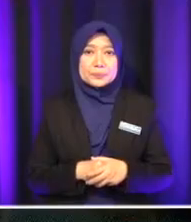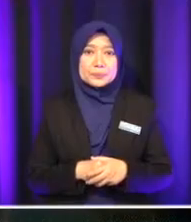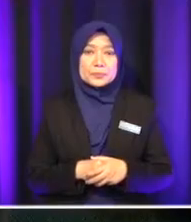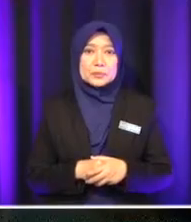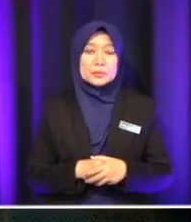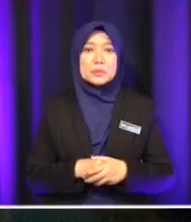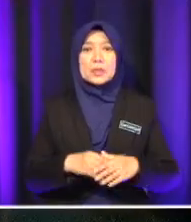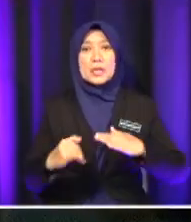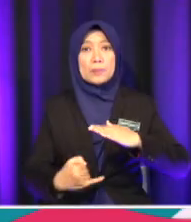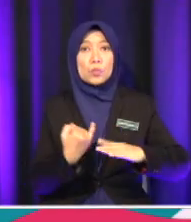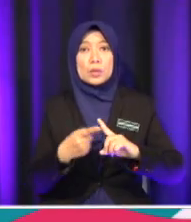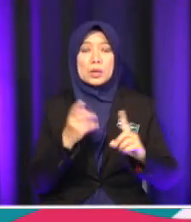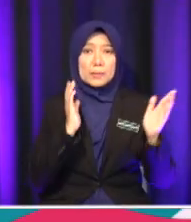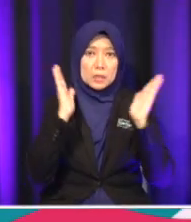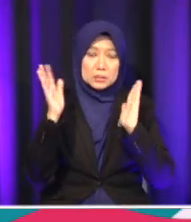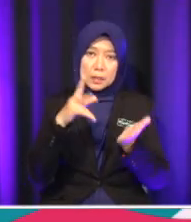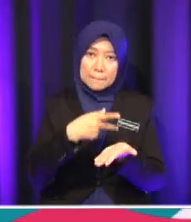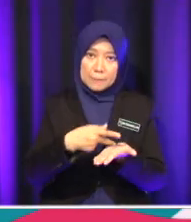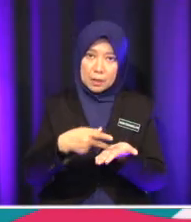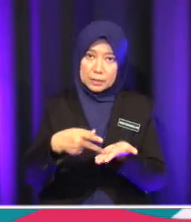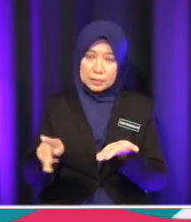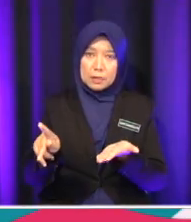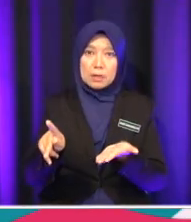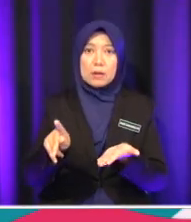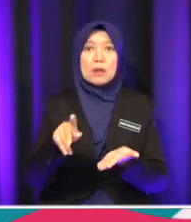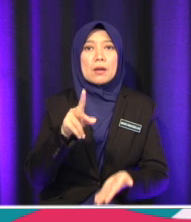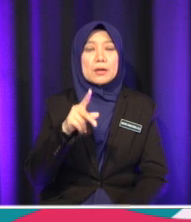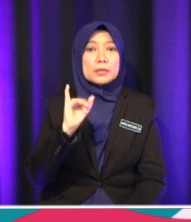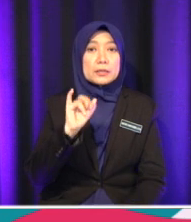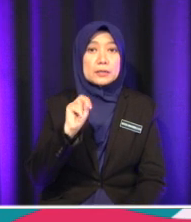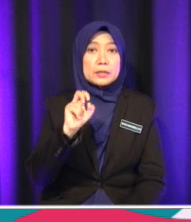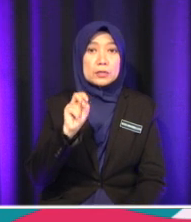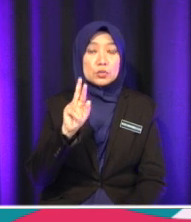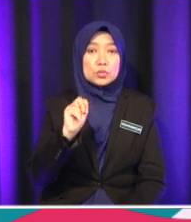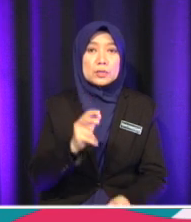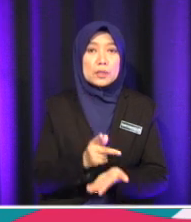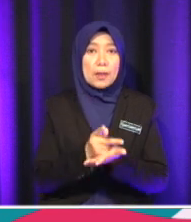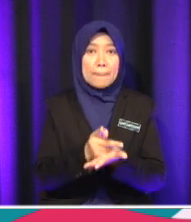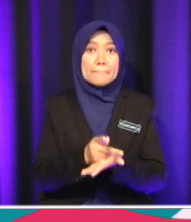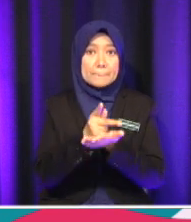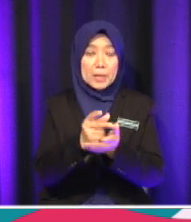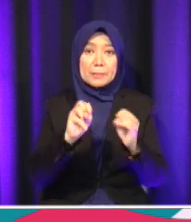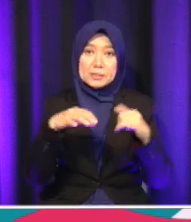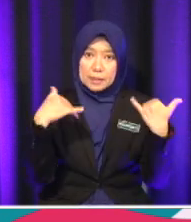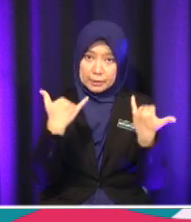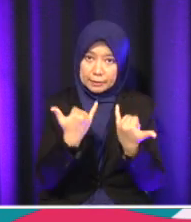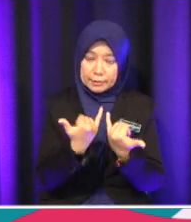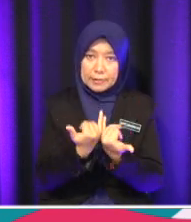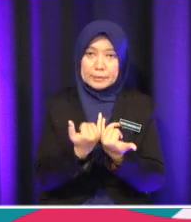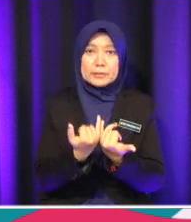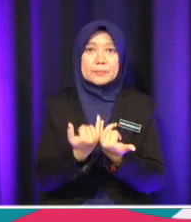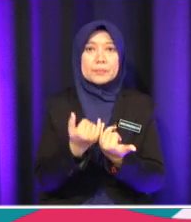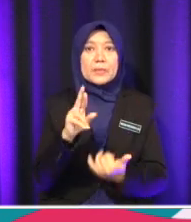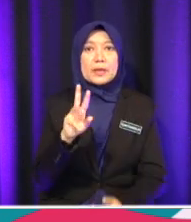dari Malaysia membayar premium insurance pekan kepada Firma insurance sebanyak